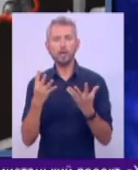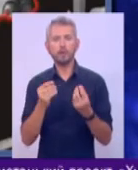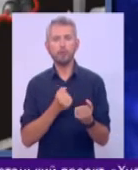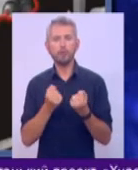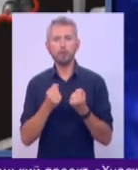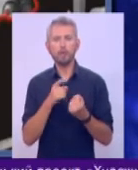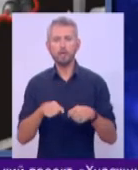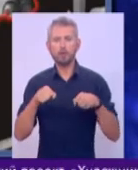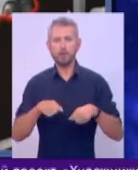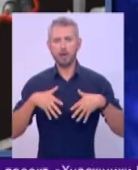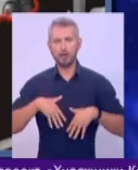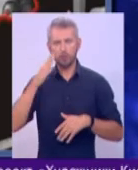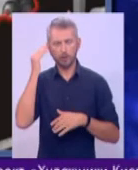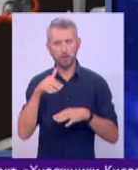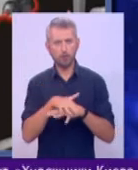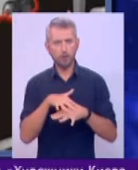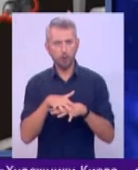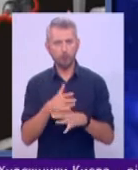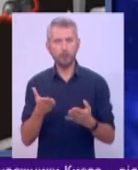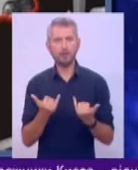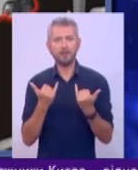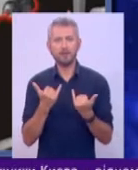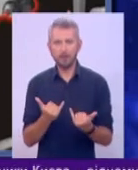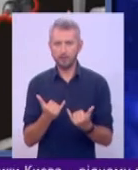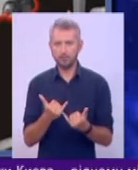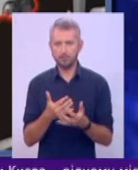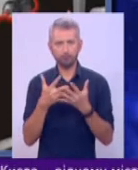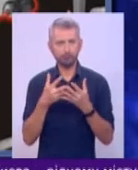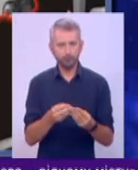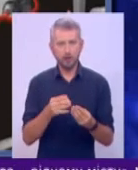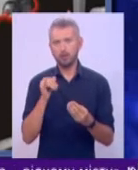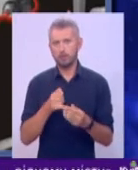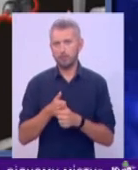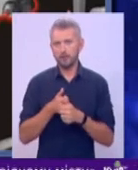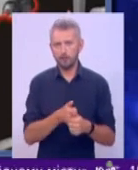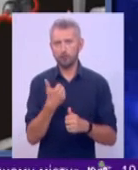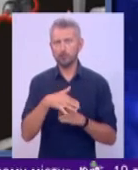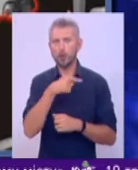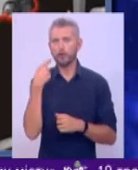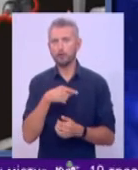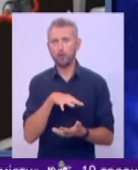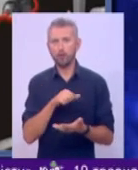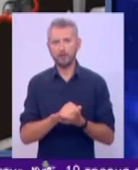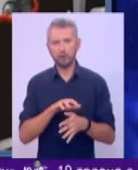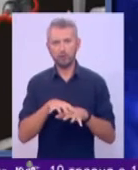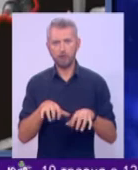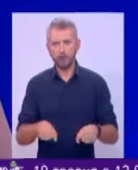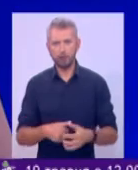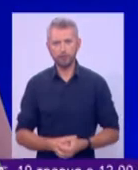День боротьби за права кримсько-татарського народу, який і зараз зазнає утисків та переслідувань уже російською окупаційною